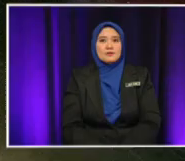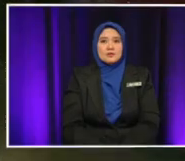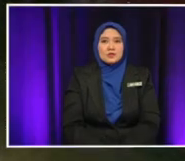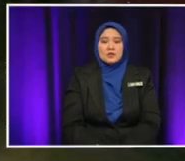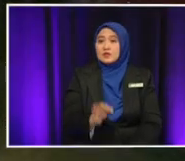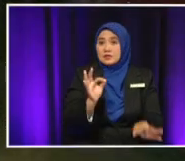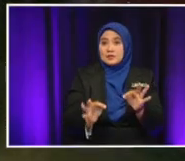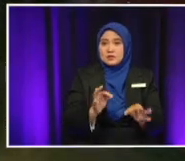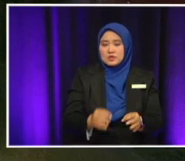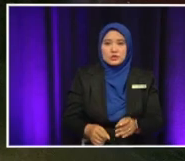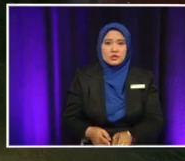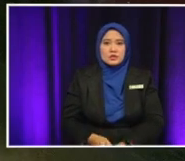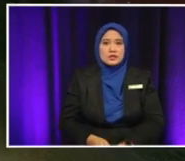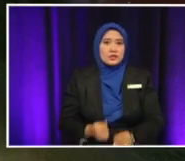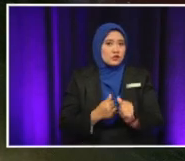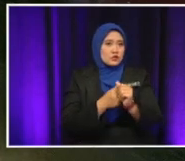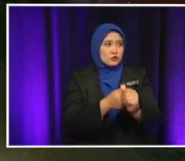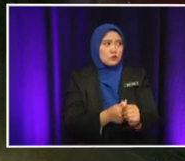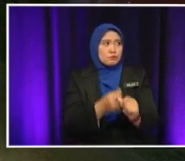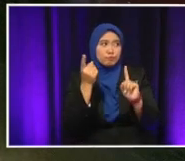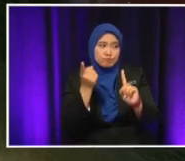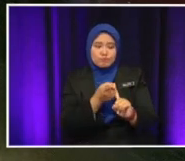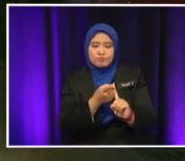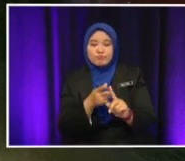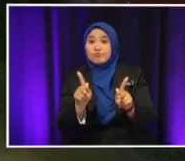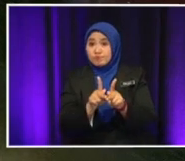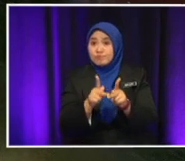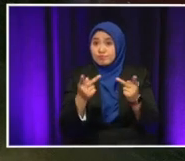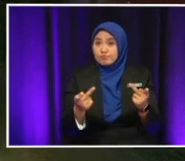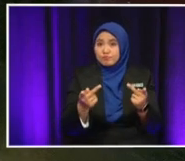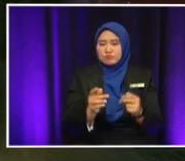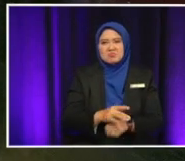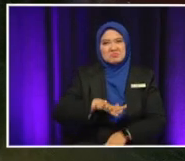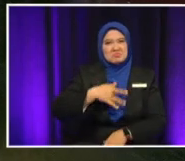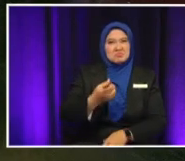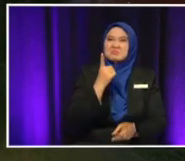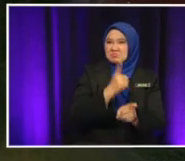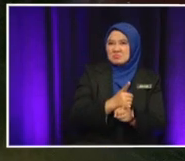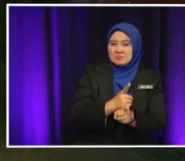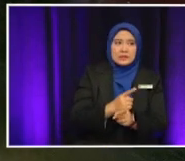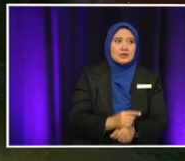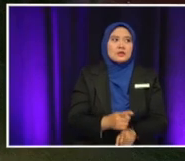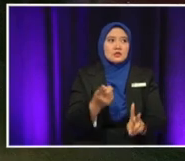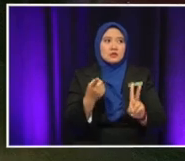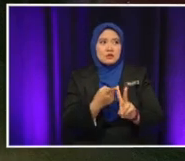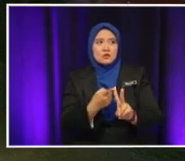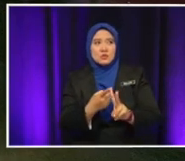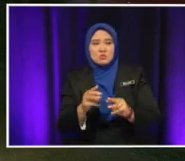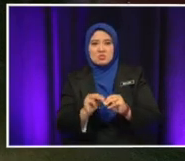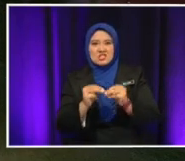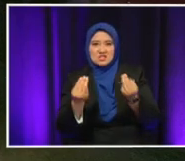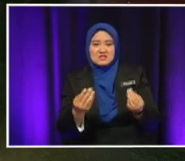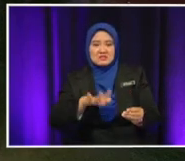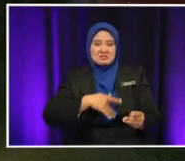yang pertama itu katalog saya sebetulnya yang kedua majalah saya juga Betul